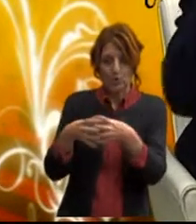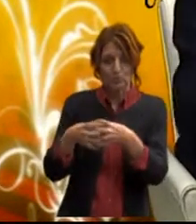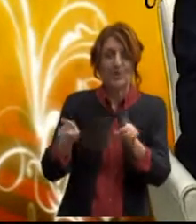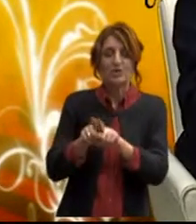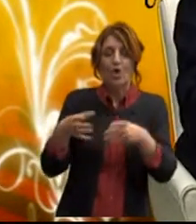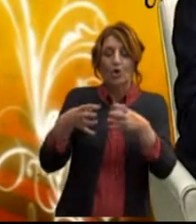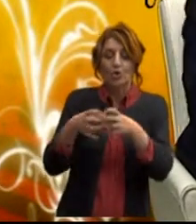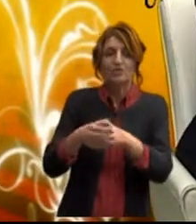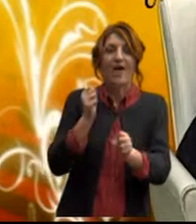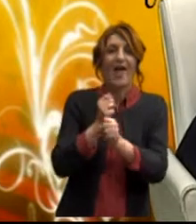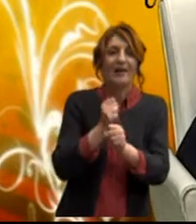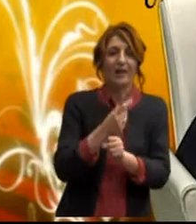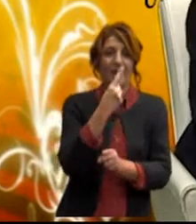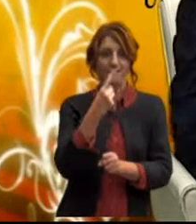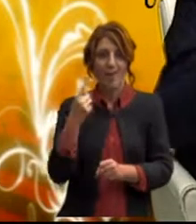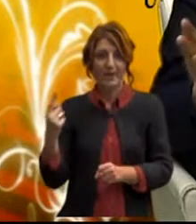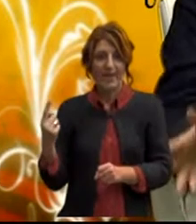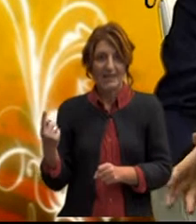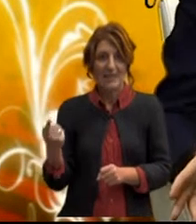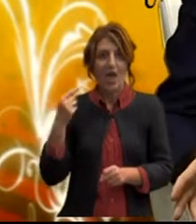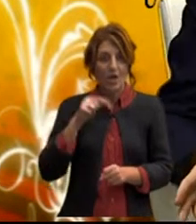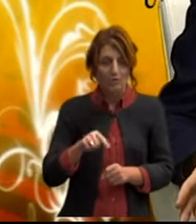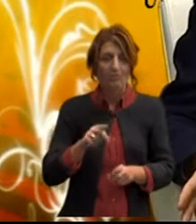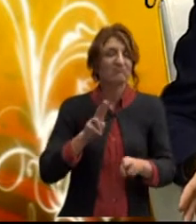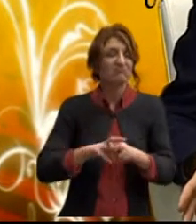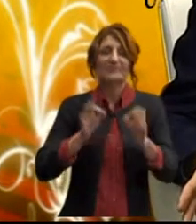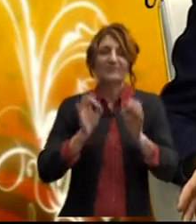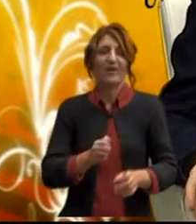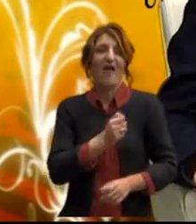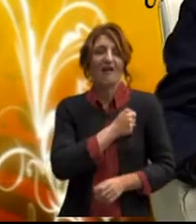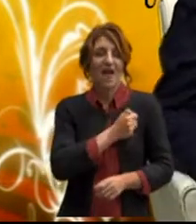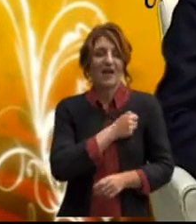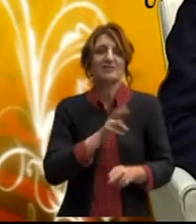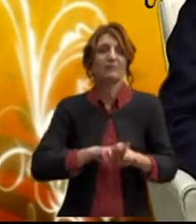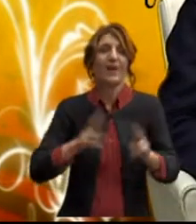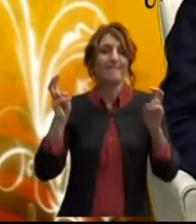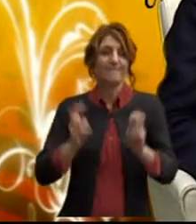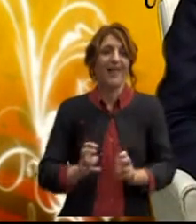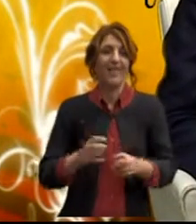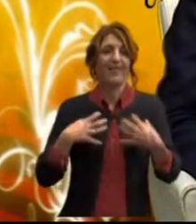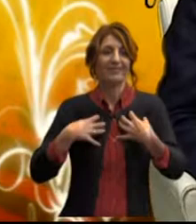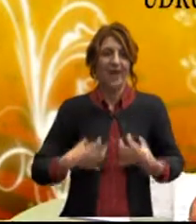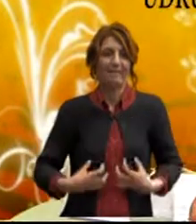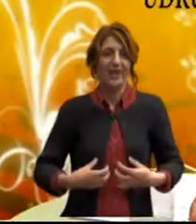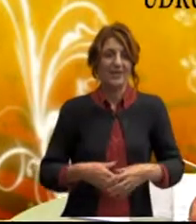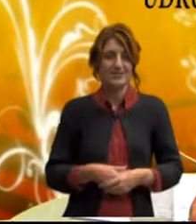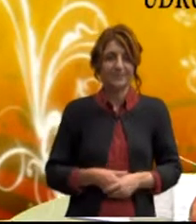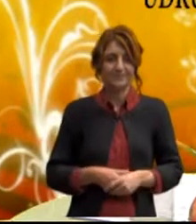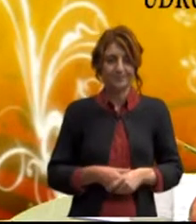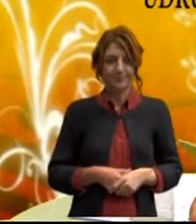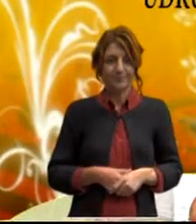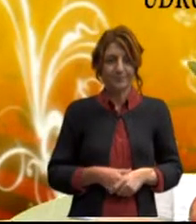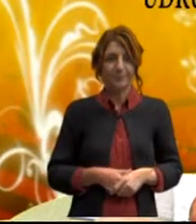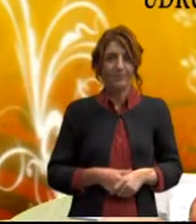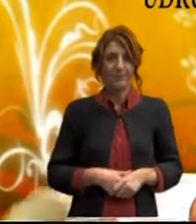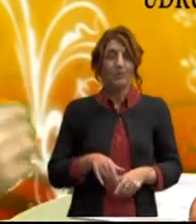sad gradimo društvo sa tim sustavom vrijednosti, bit će garantirano manje depresija. Ali ono što je jako važno kazati, kako ja to